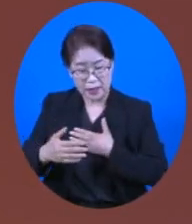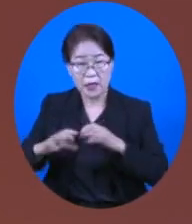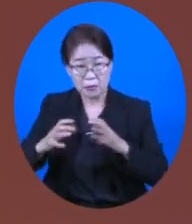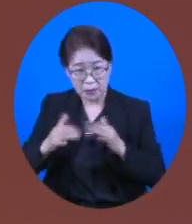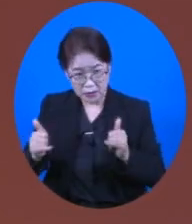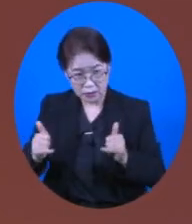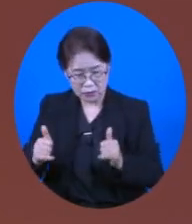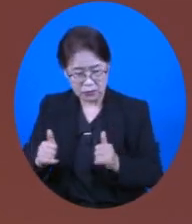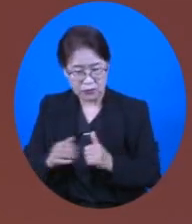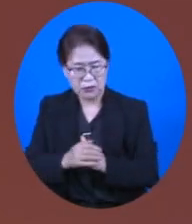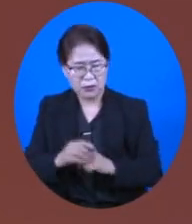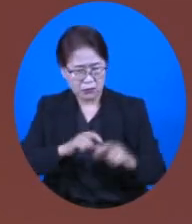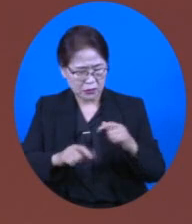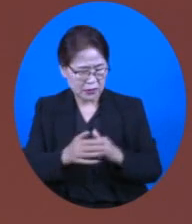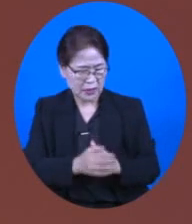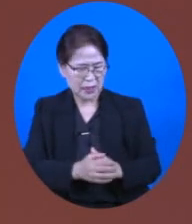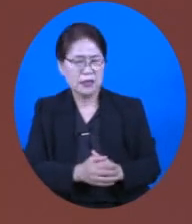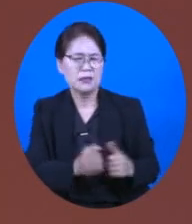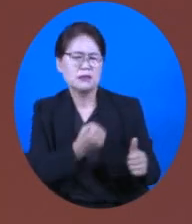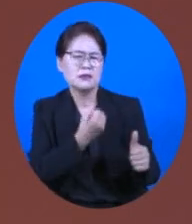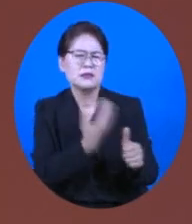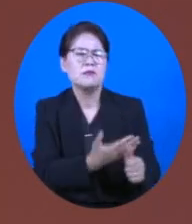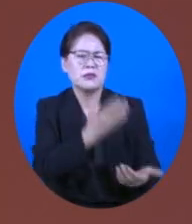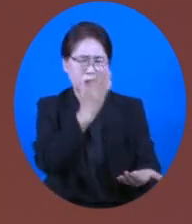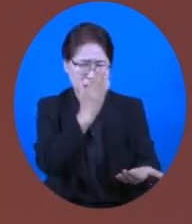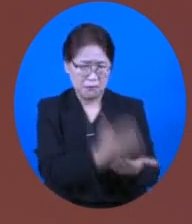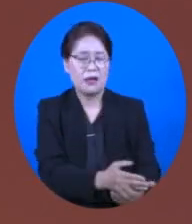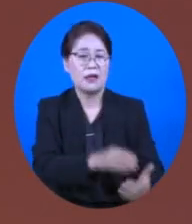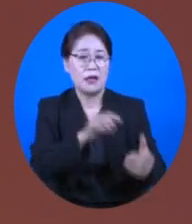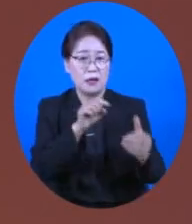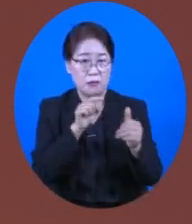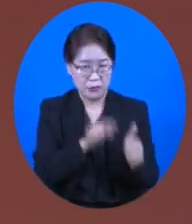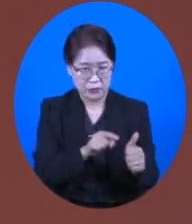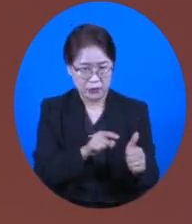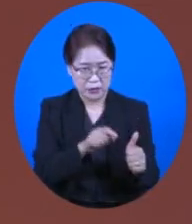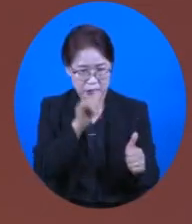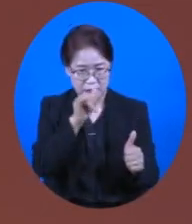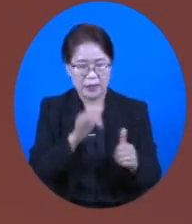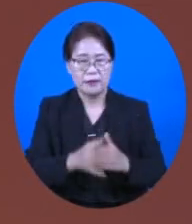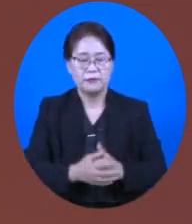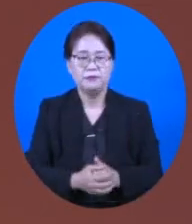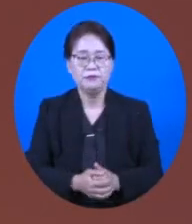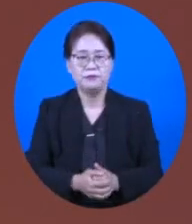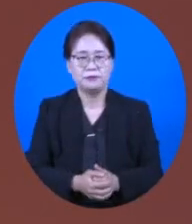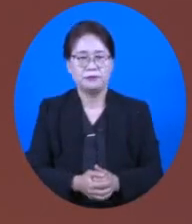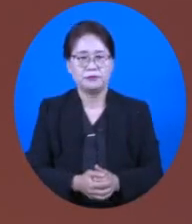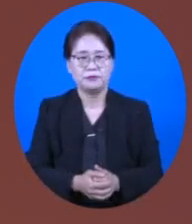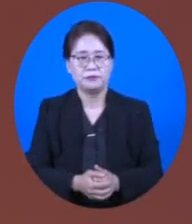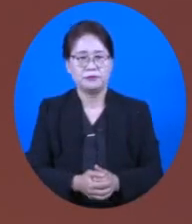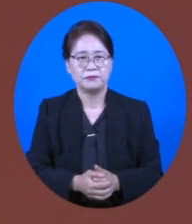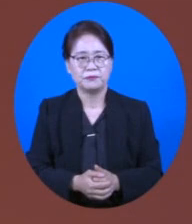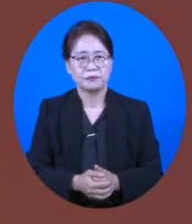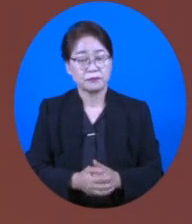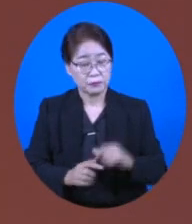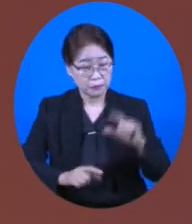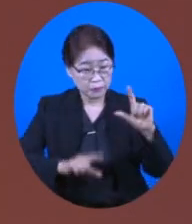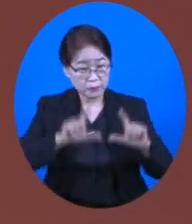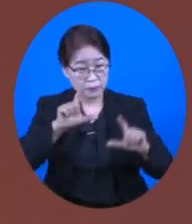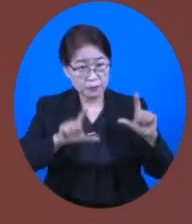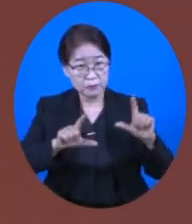너는 더 이상 참소하지 말라는 거예요. 그런데 여러분, 이 장면이요,